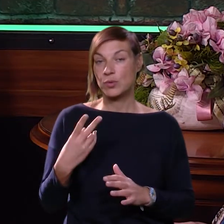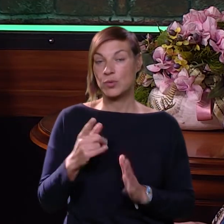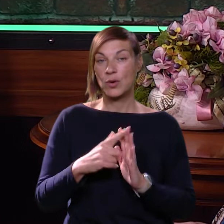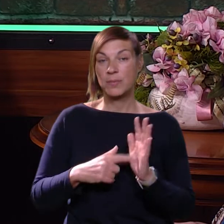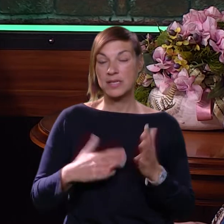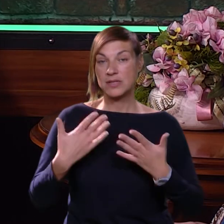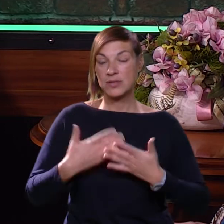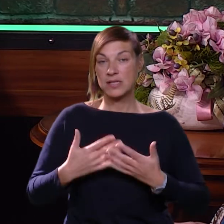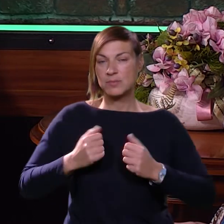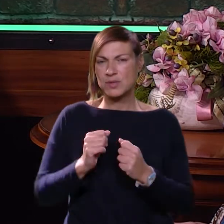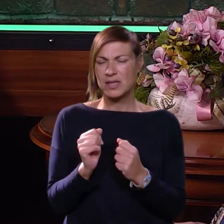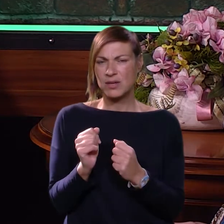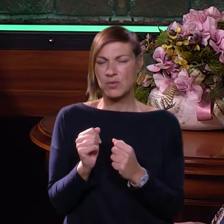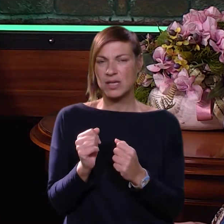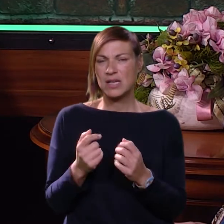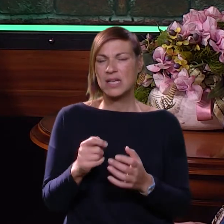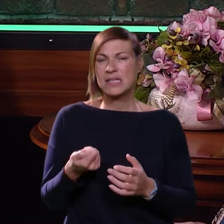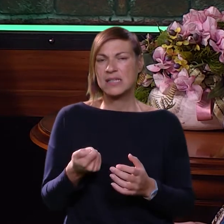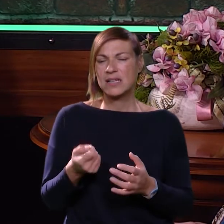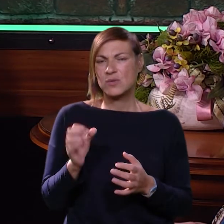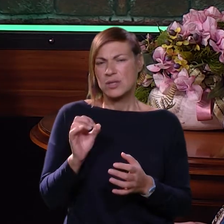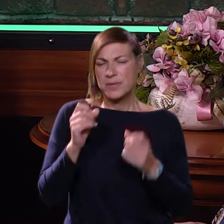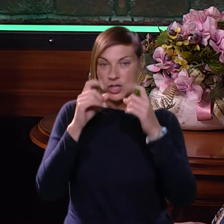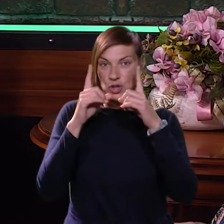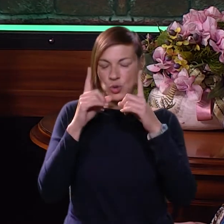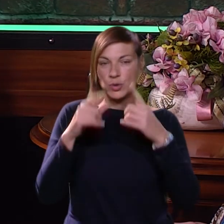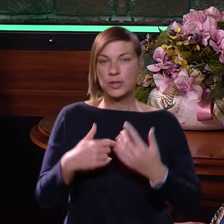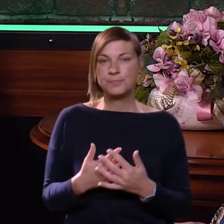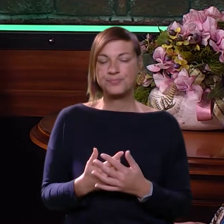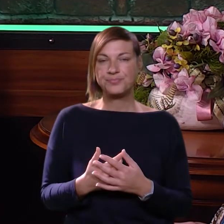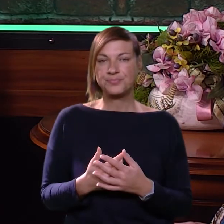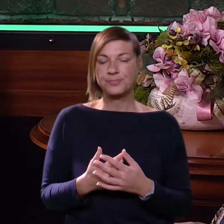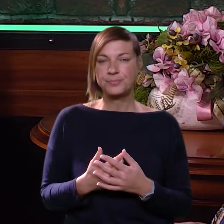mjesecu sam slučajno spustila ruke i zaključila da mi je tu nešto čudno.